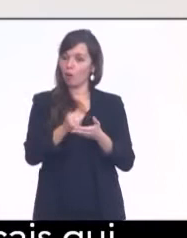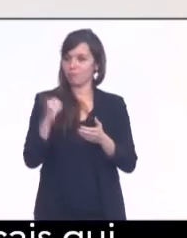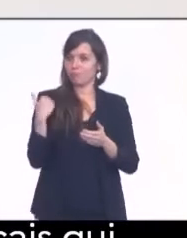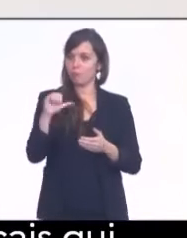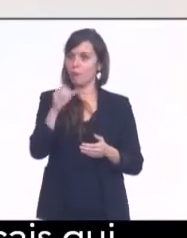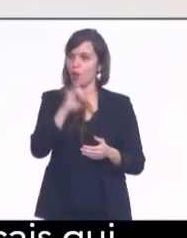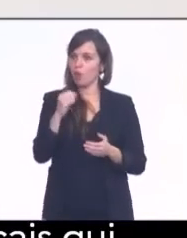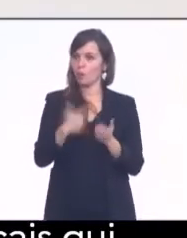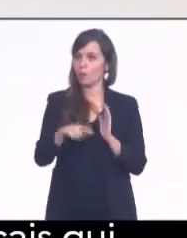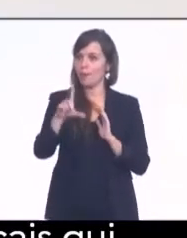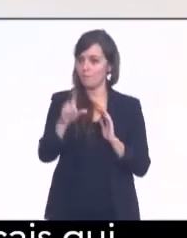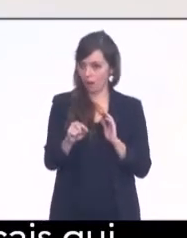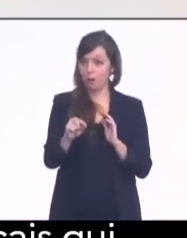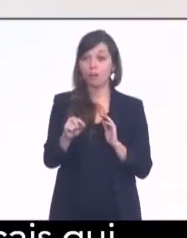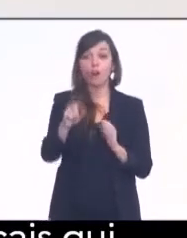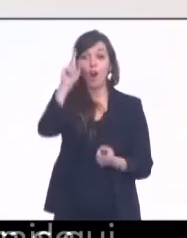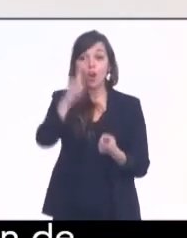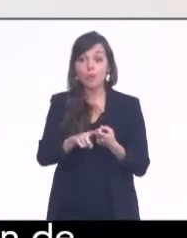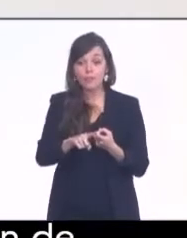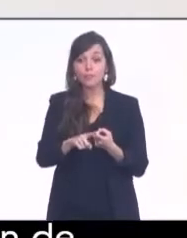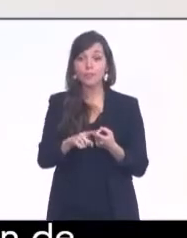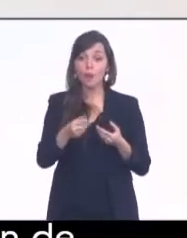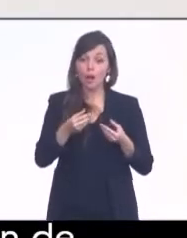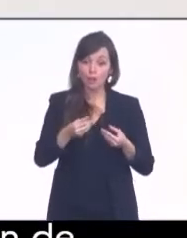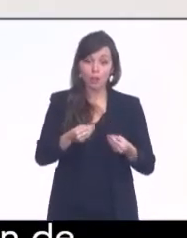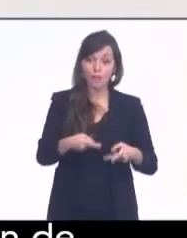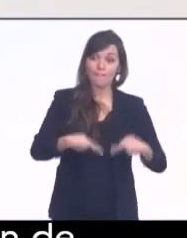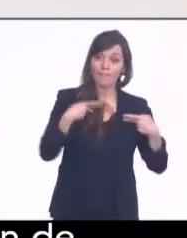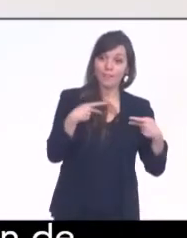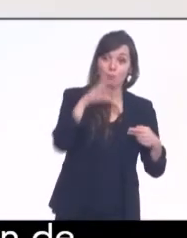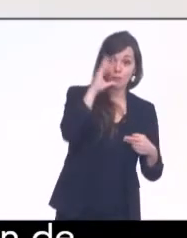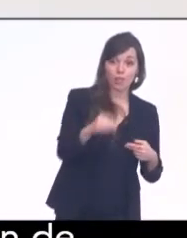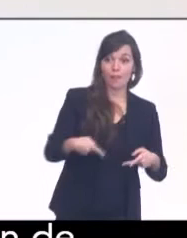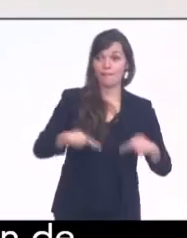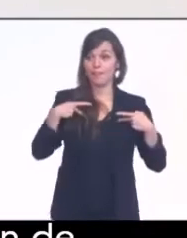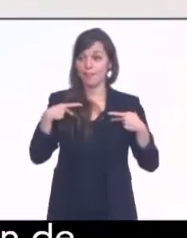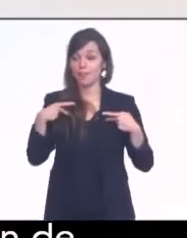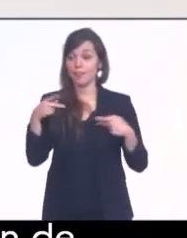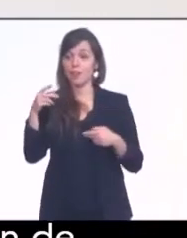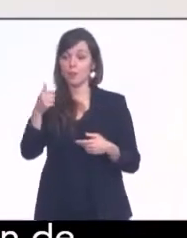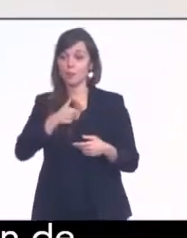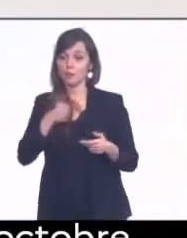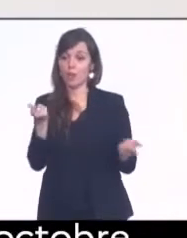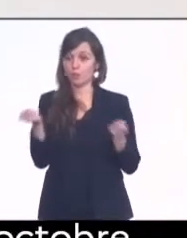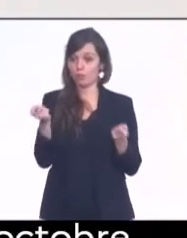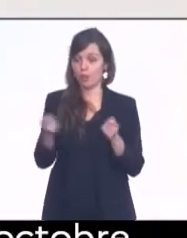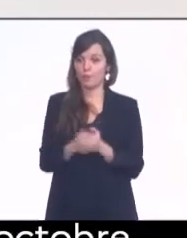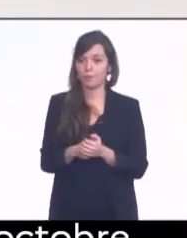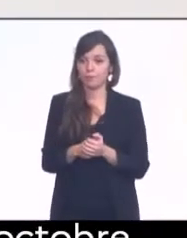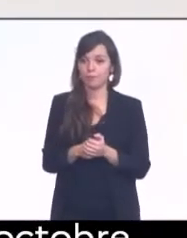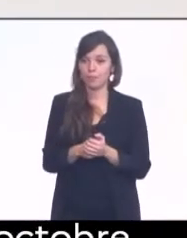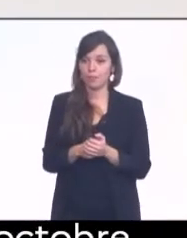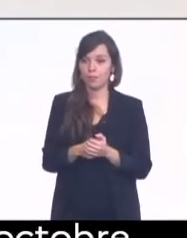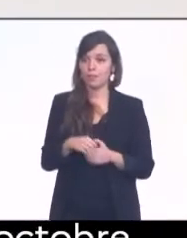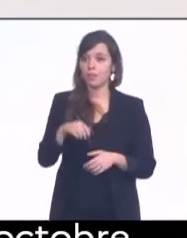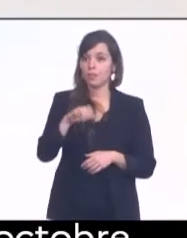pour permettre justement la conciliation vie professionnelle, vie personnelle. 44 € par jour pour une personne en couple, 52